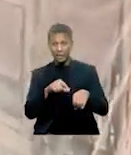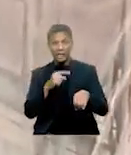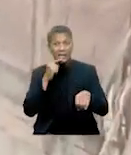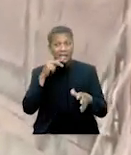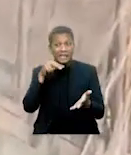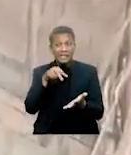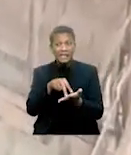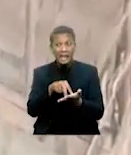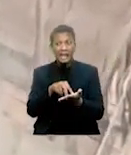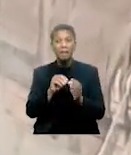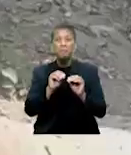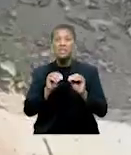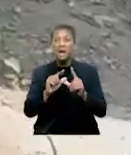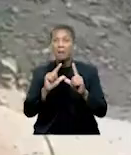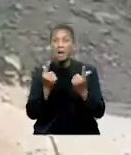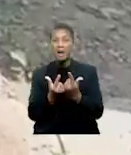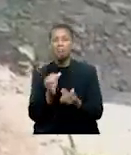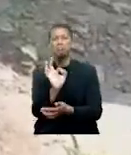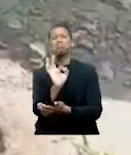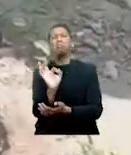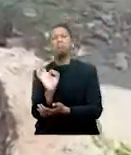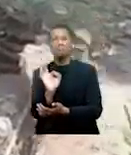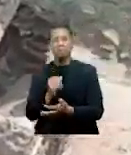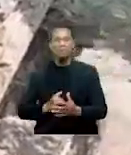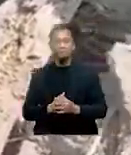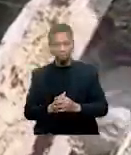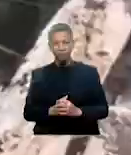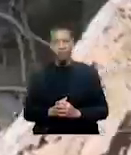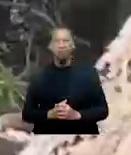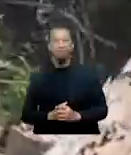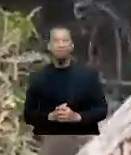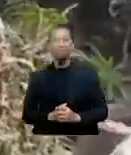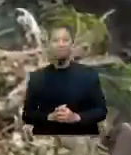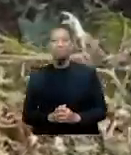penyelenggaraan pondok pesantren. Dari Semarang, Jawa Tengah, Kristiadi Anyus melaporkan.